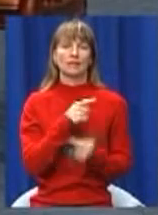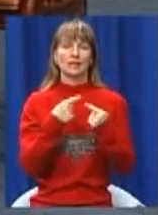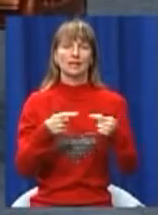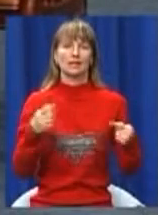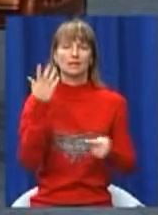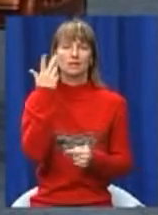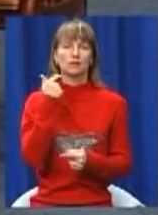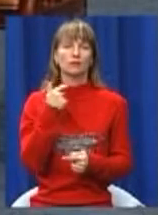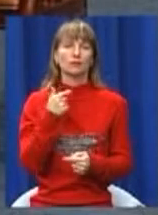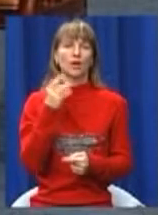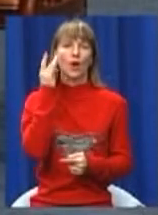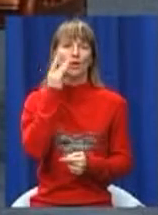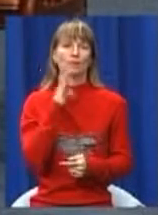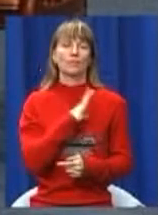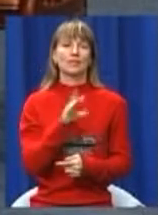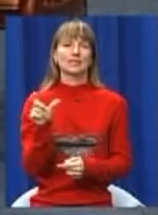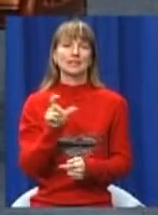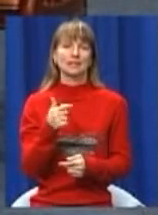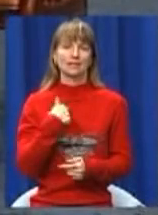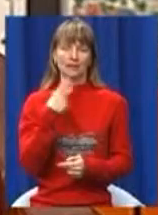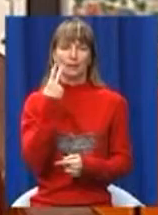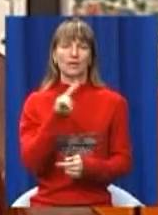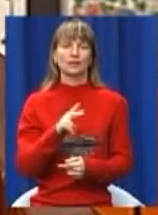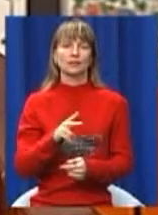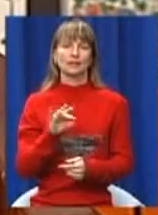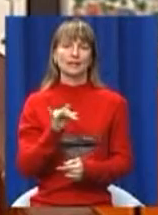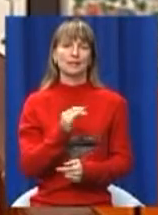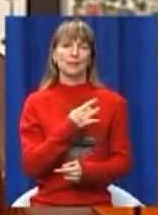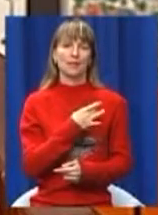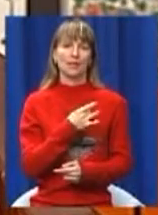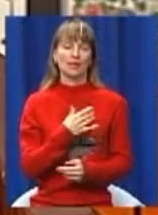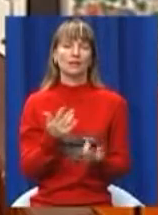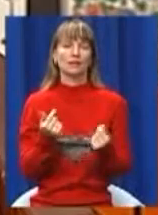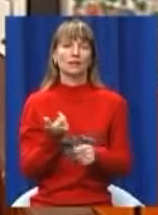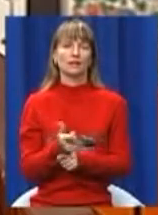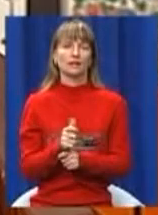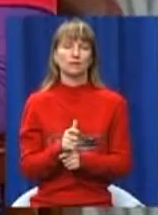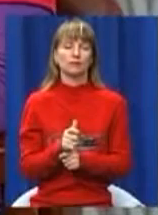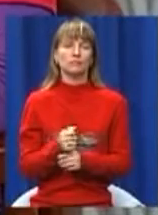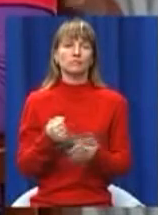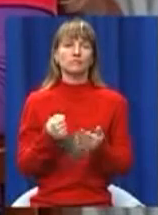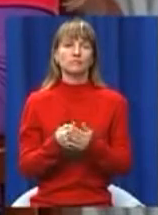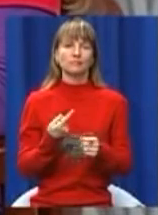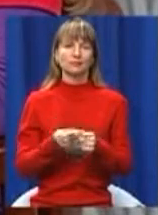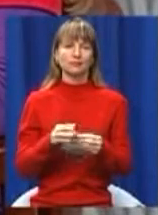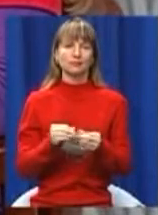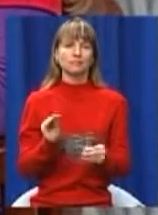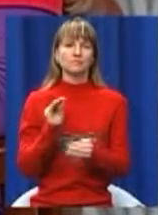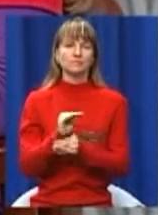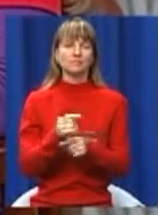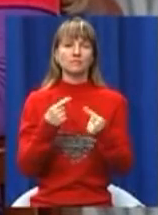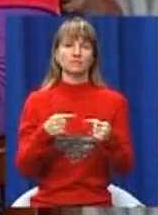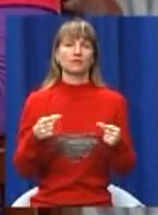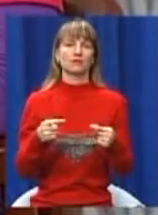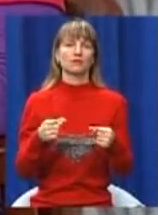кольорів. Рожева буває, синя, я бачила, і білу. Так, це до цієї цукрової вати додають, напевно, різноманітні такі